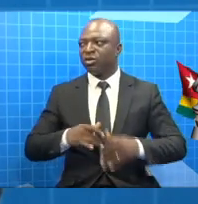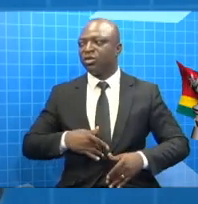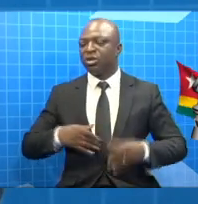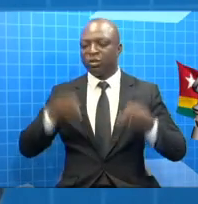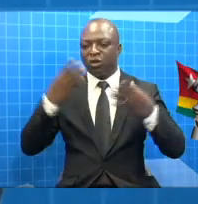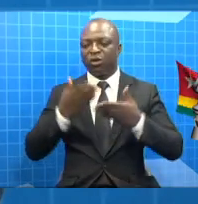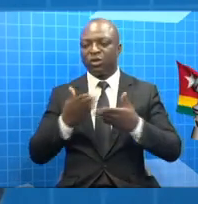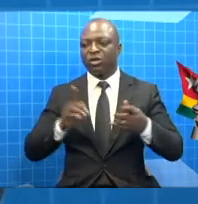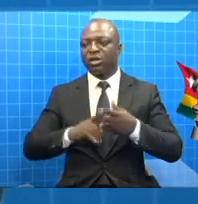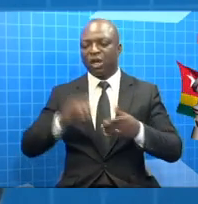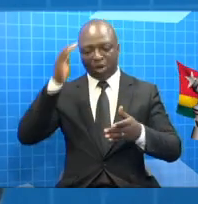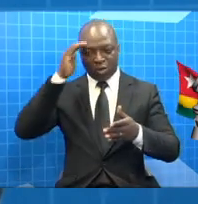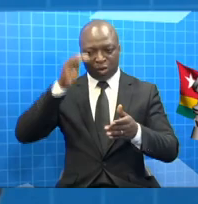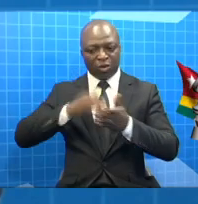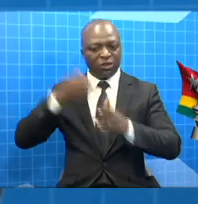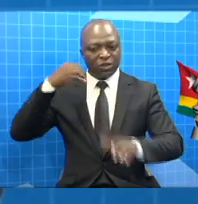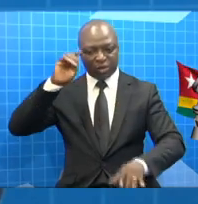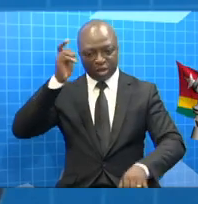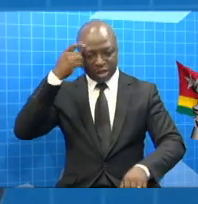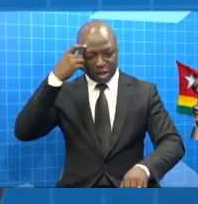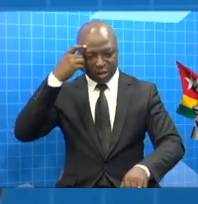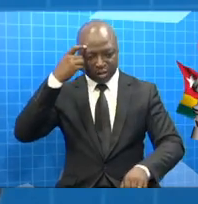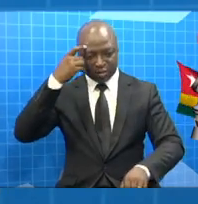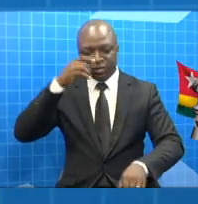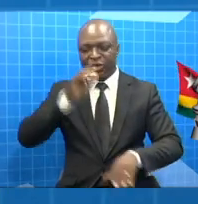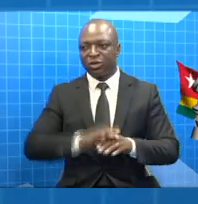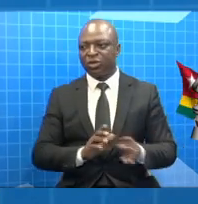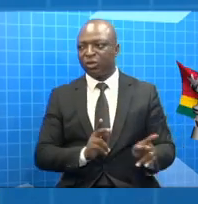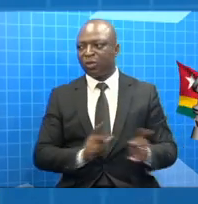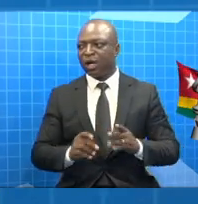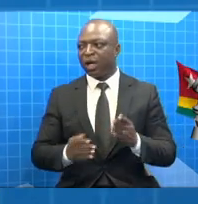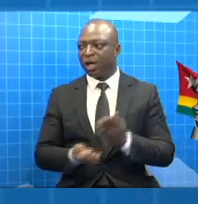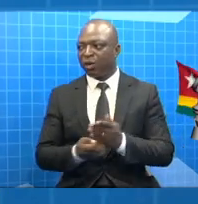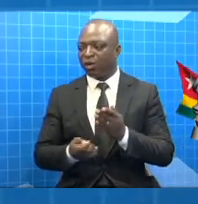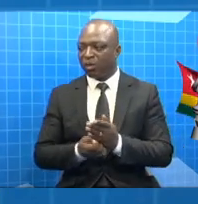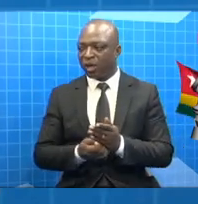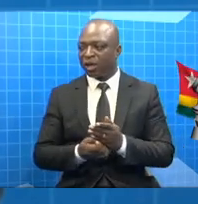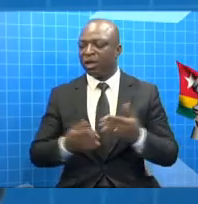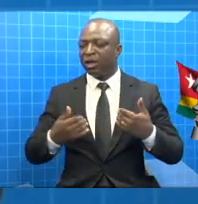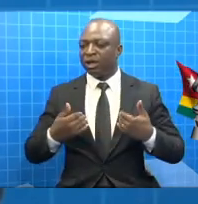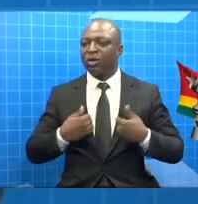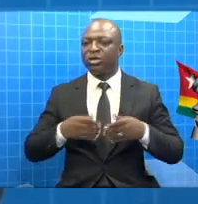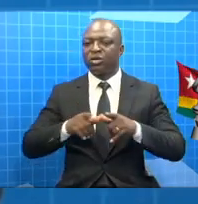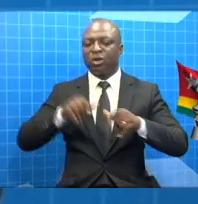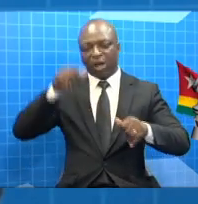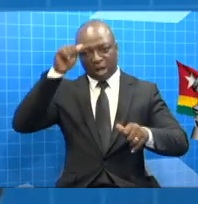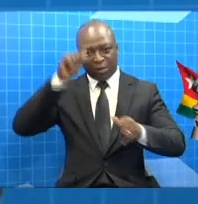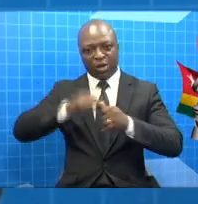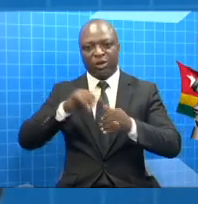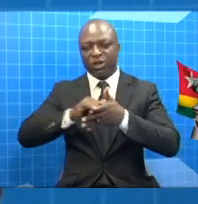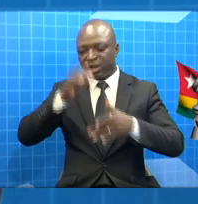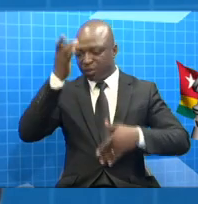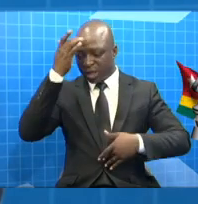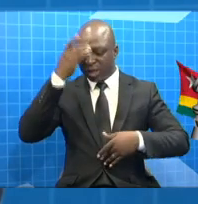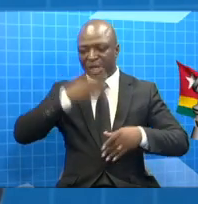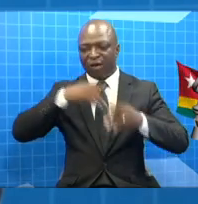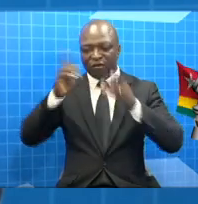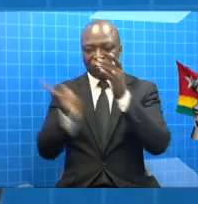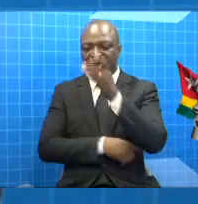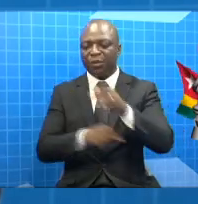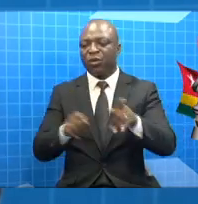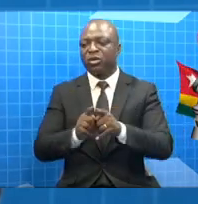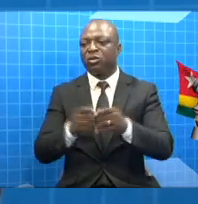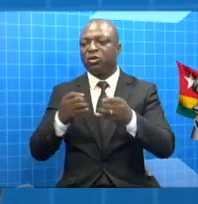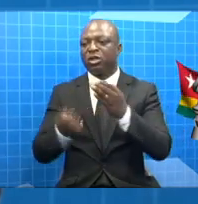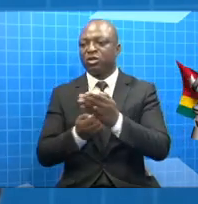d'engouement, a reconnu le chef de l'État. Sur le plan économique, il y a lieu de rappeler que la crise sanitaire a frappé durement la plupart